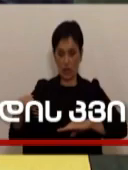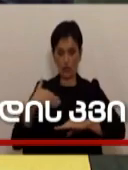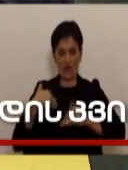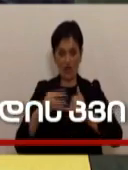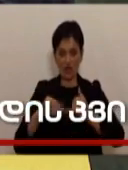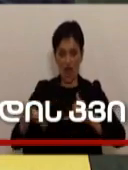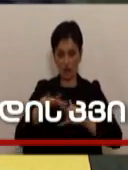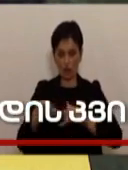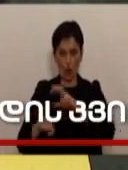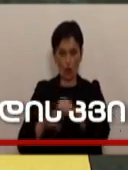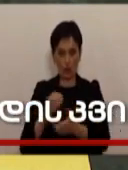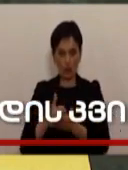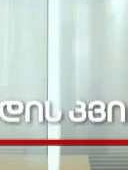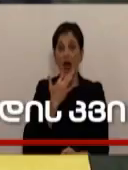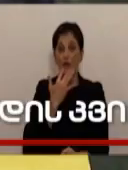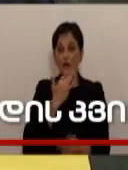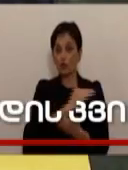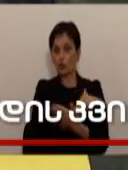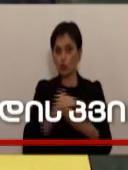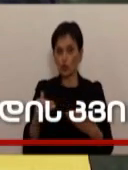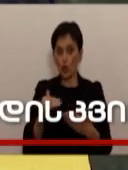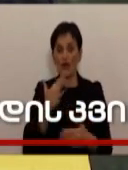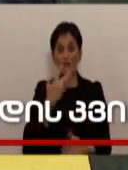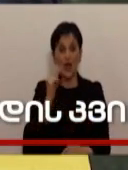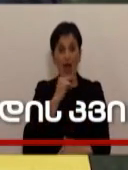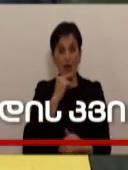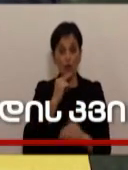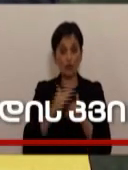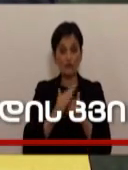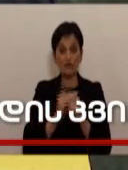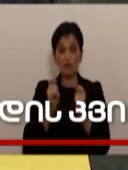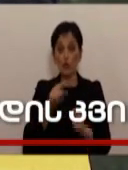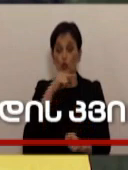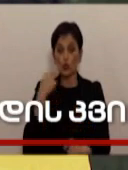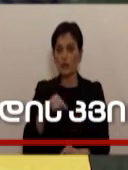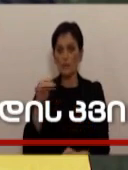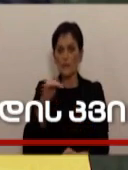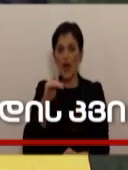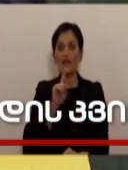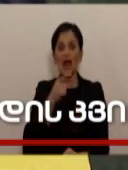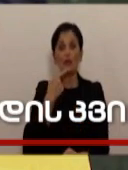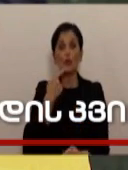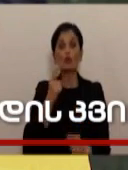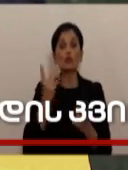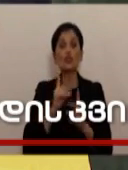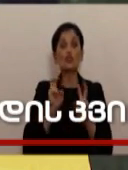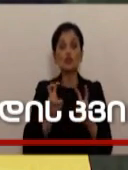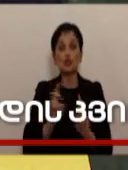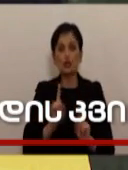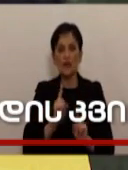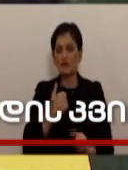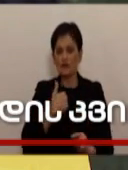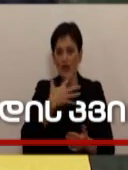ტერიტორიებზე. Აი ამ ფონზე ეროვნული ეკონომიკური სანქციები დაცება რუსეთის ფედერაციაზე, რა თქმა უნდა, ნიშნავდა იმას, რომ